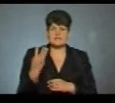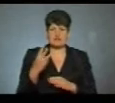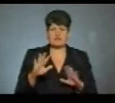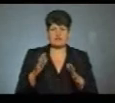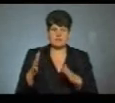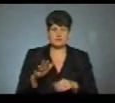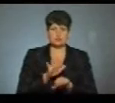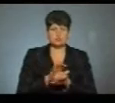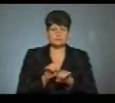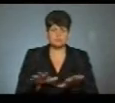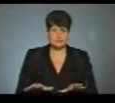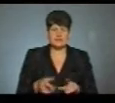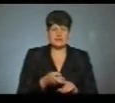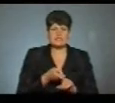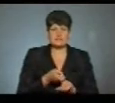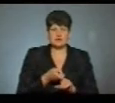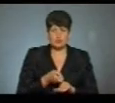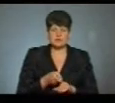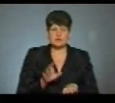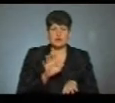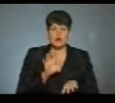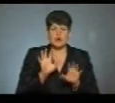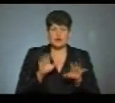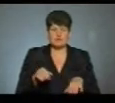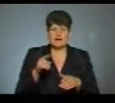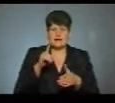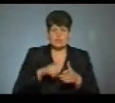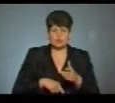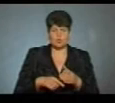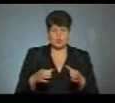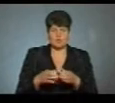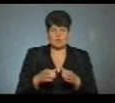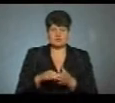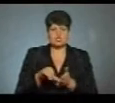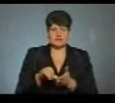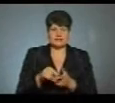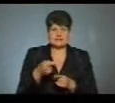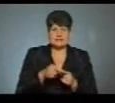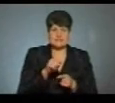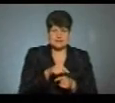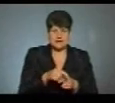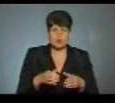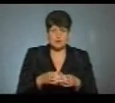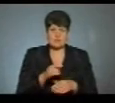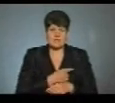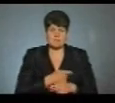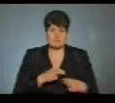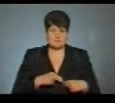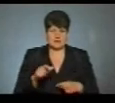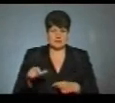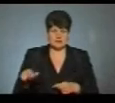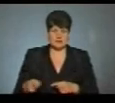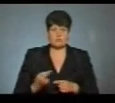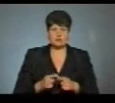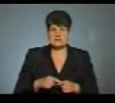випадки COVID-19. Інфіковані – голова релігійної громади протестантів, члени цієї громади та медпрацівники. Про це повідомив